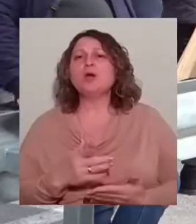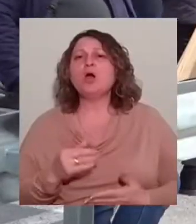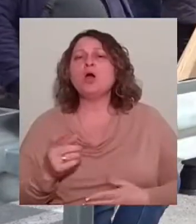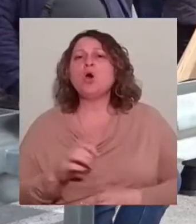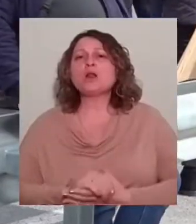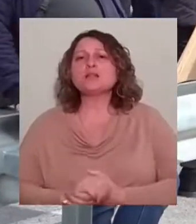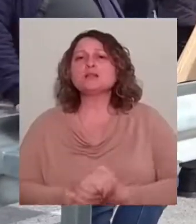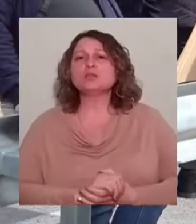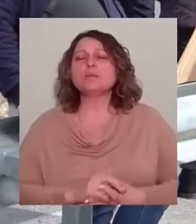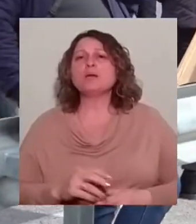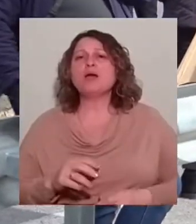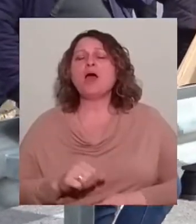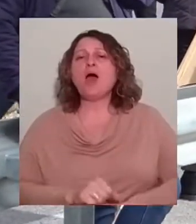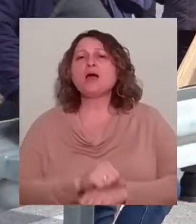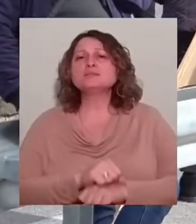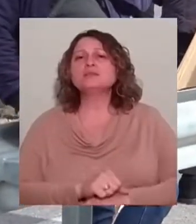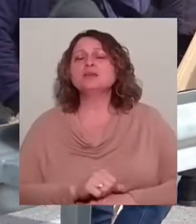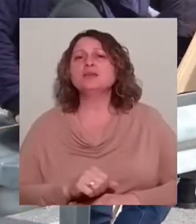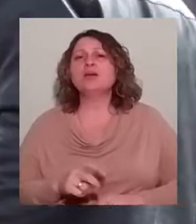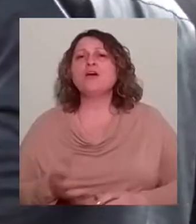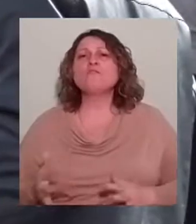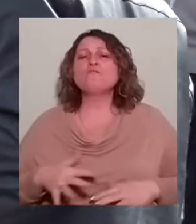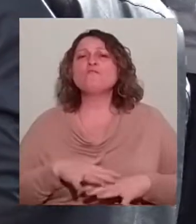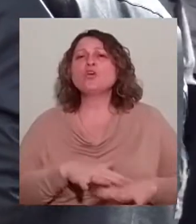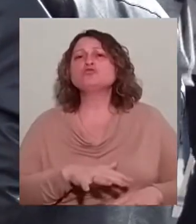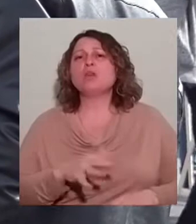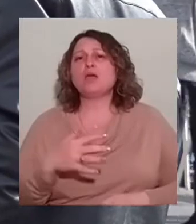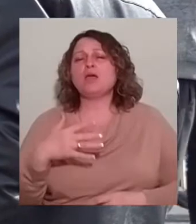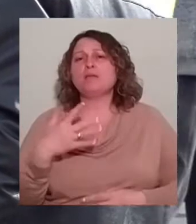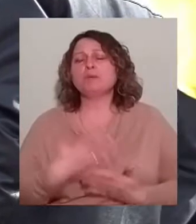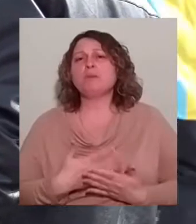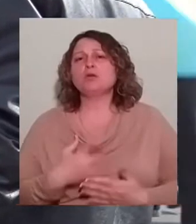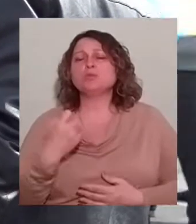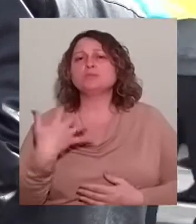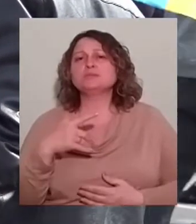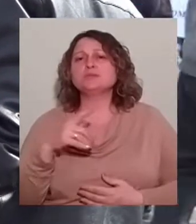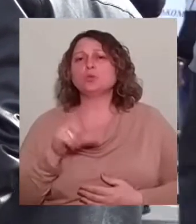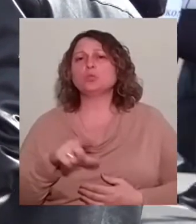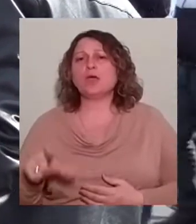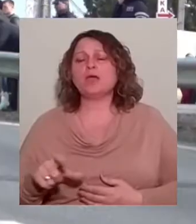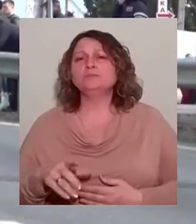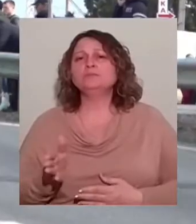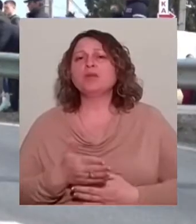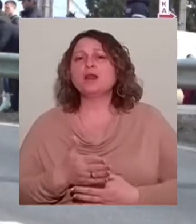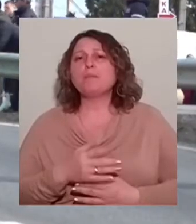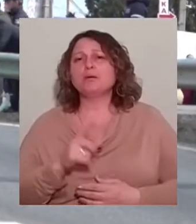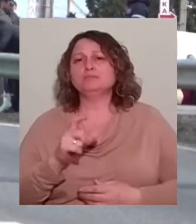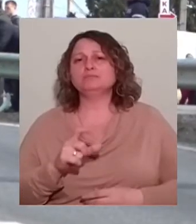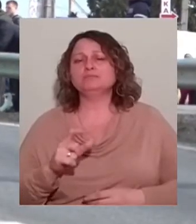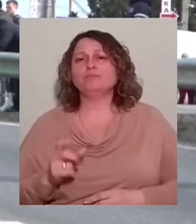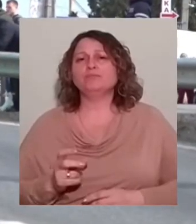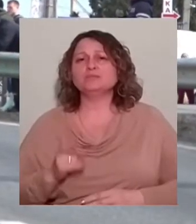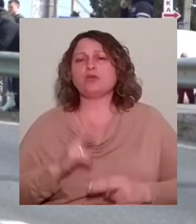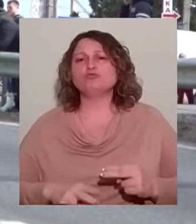акцію вийшли приблизно 150 людей. Перекривати трасу Одеса-Рені рибалки завершили о 14-й годині. Юлія Цух,